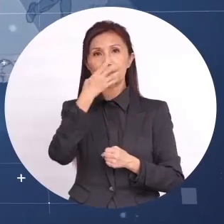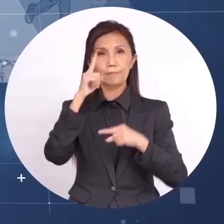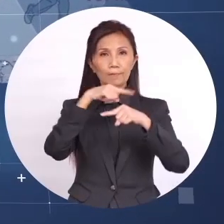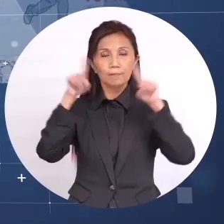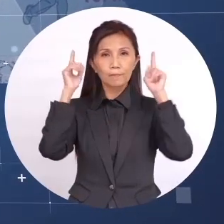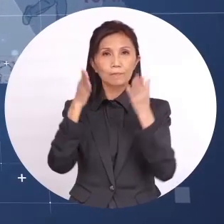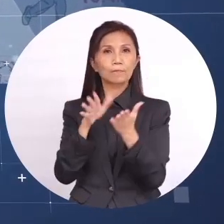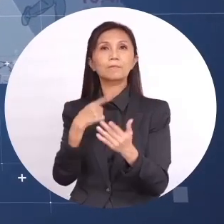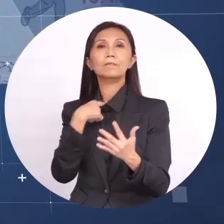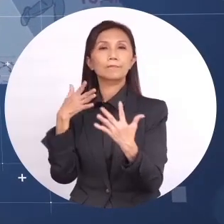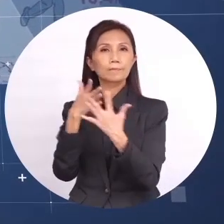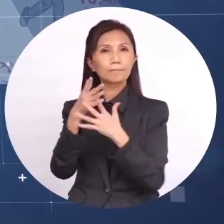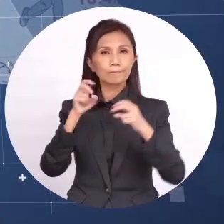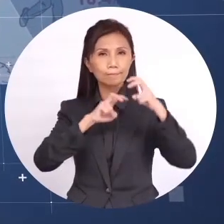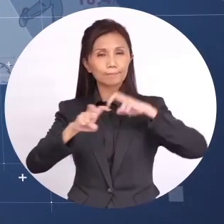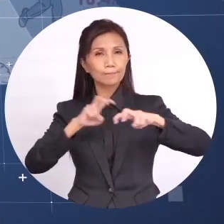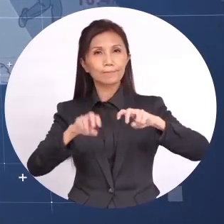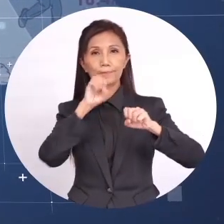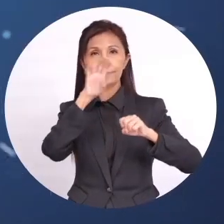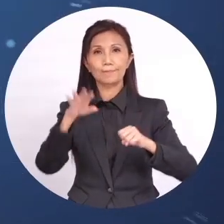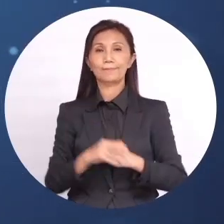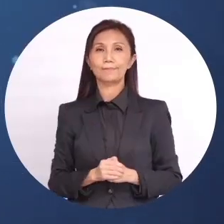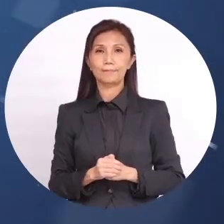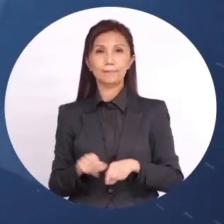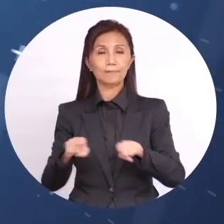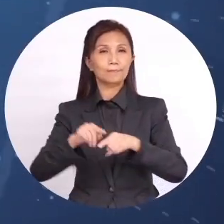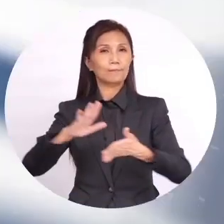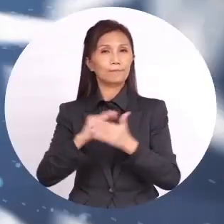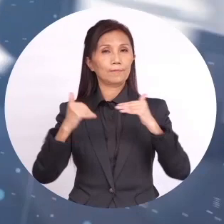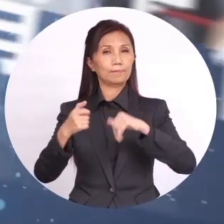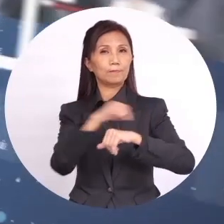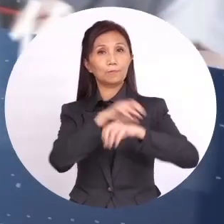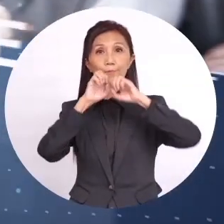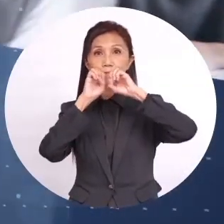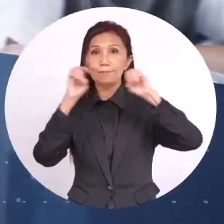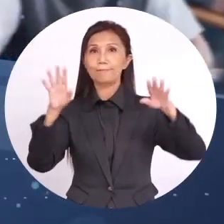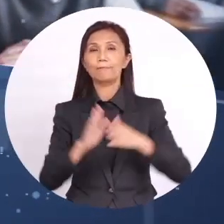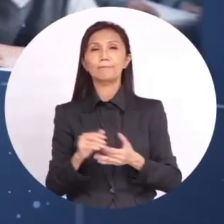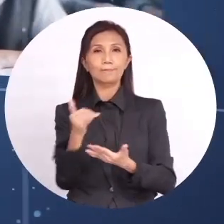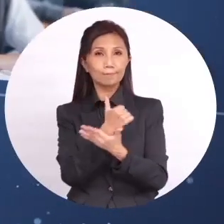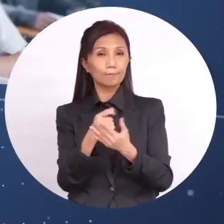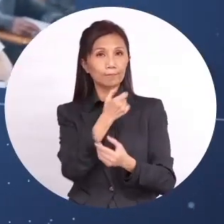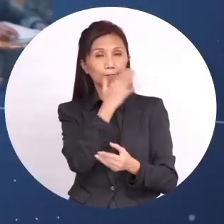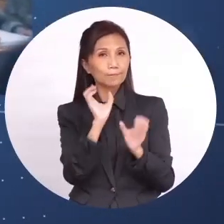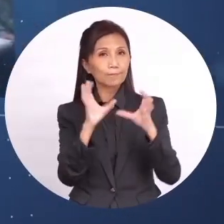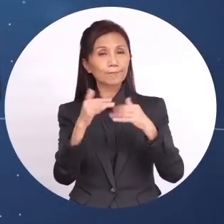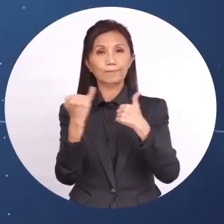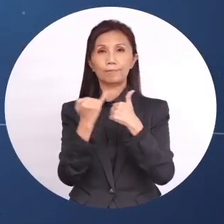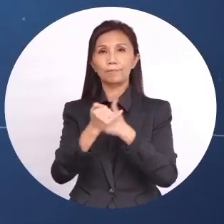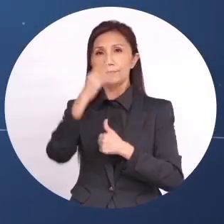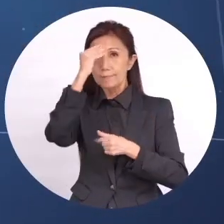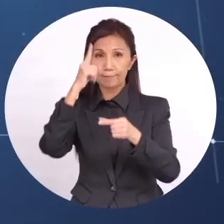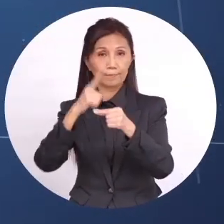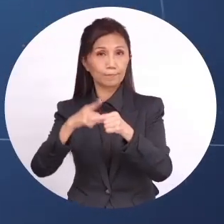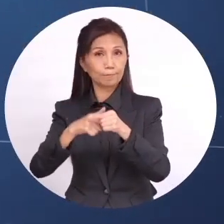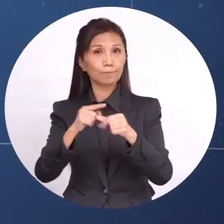学生性骚扰调查研究报告的结果。同年，平机会发表了报告检讨少数族裔学生学习中